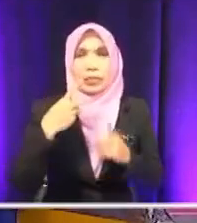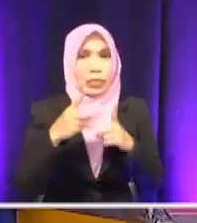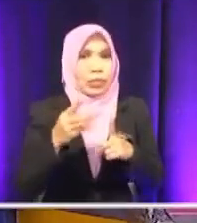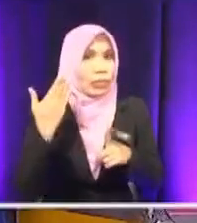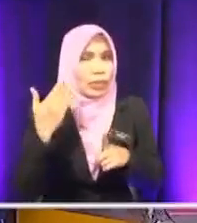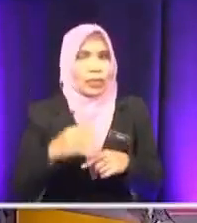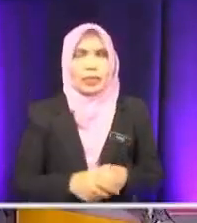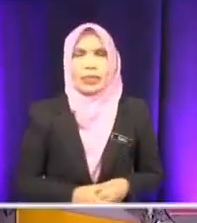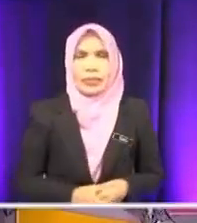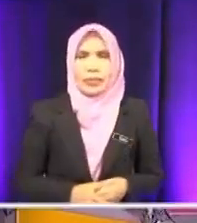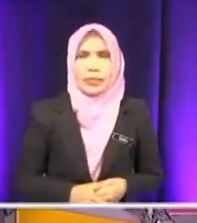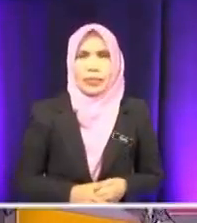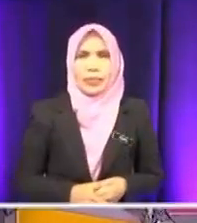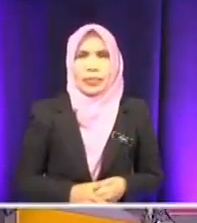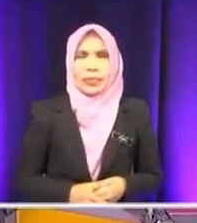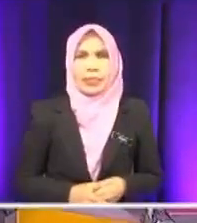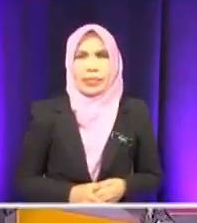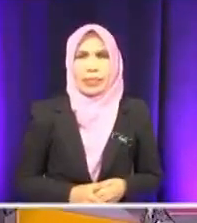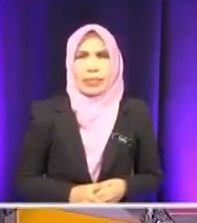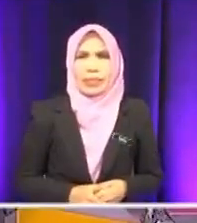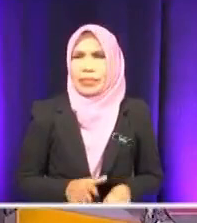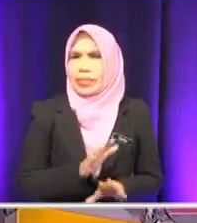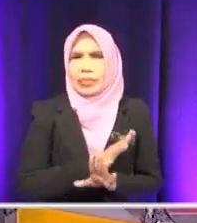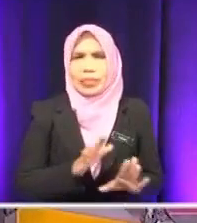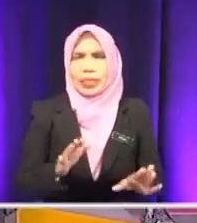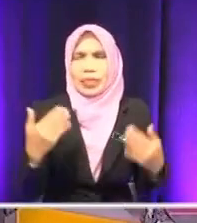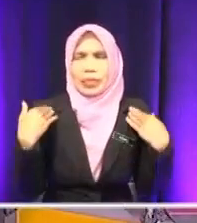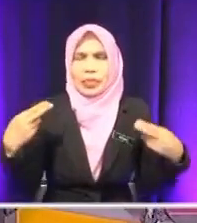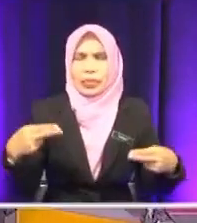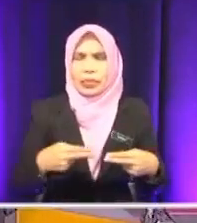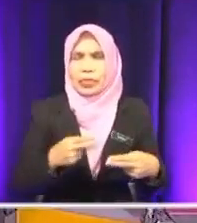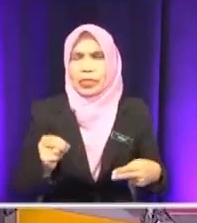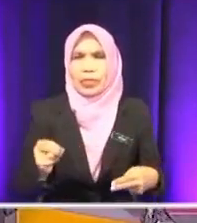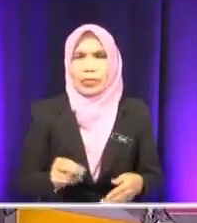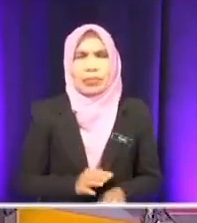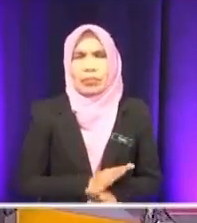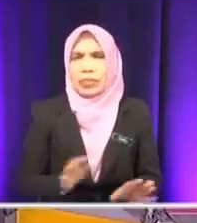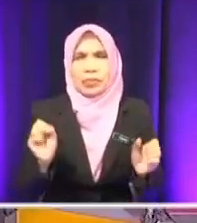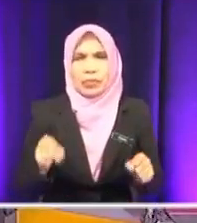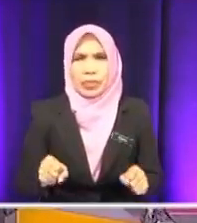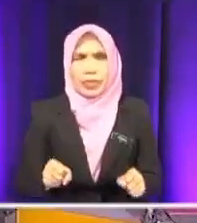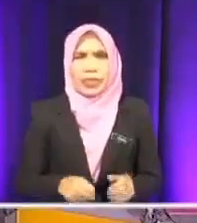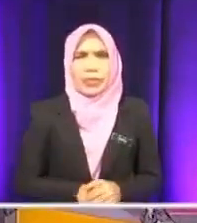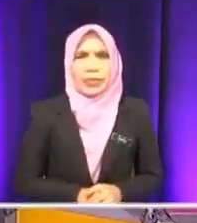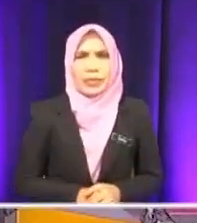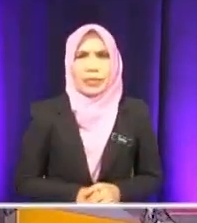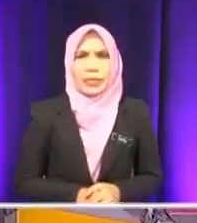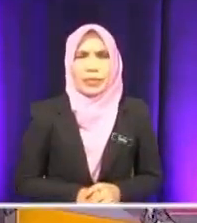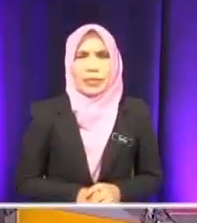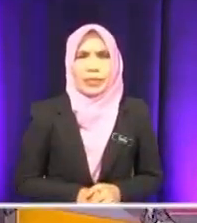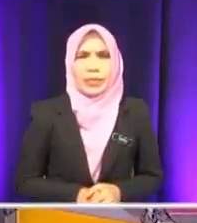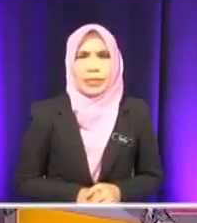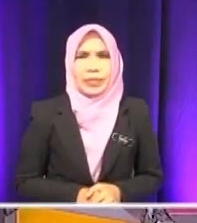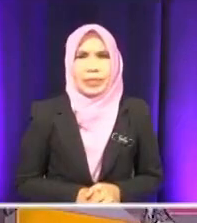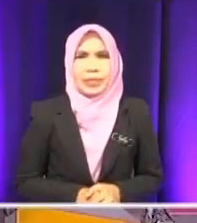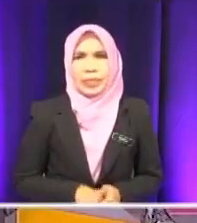jadi tidak sesuai tidak terkait tidak berkait Jadi mesti beri cadangan yang relevan dengan soal lain